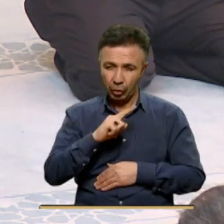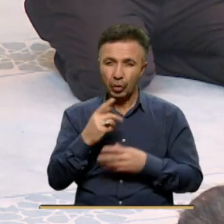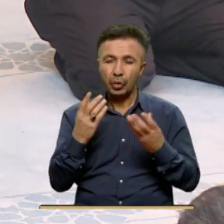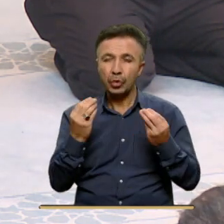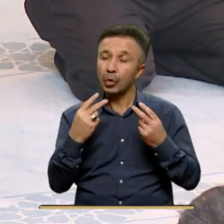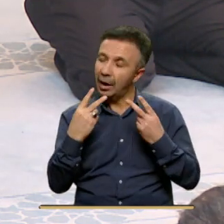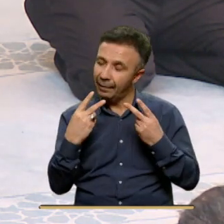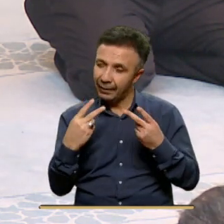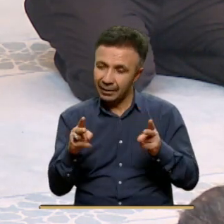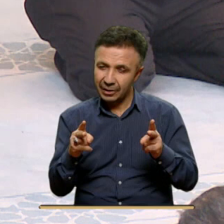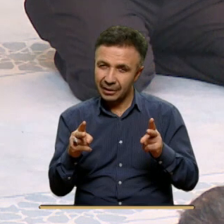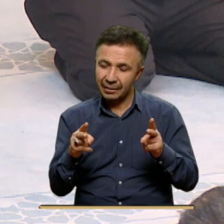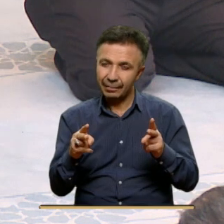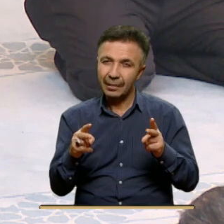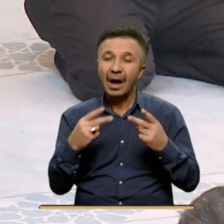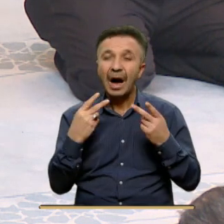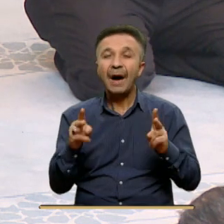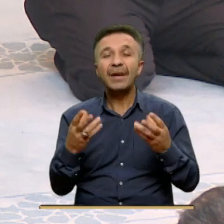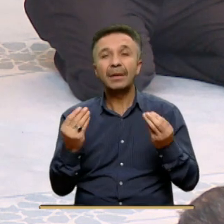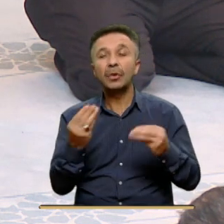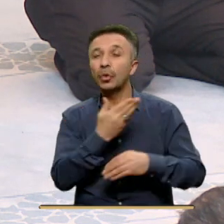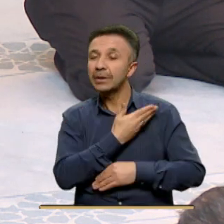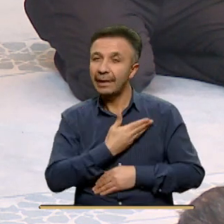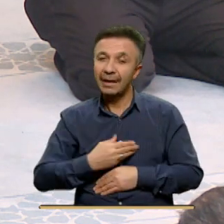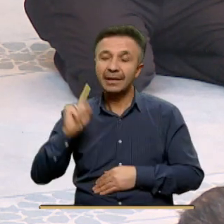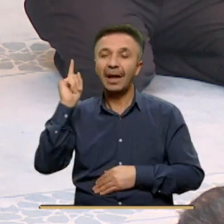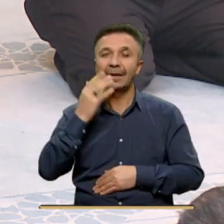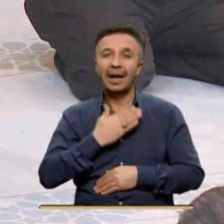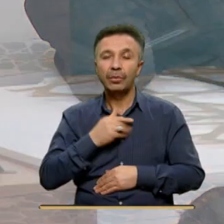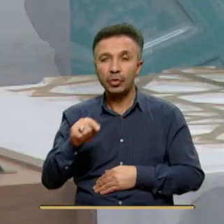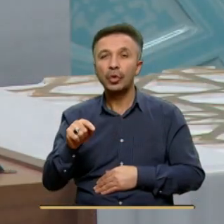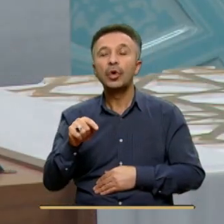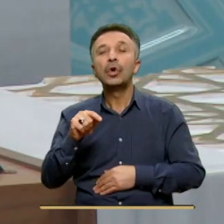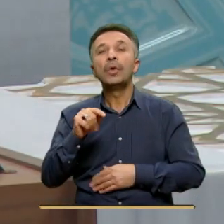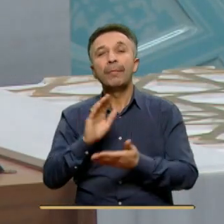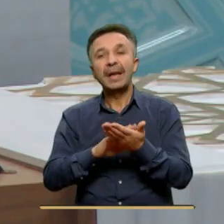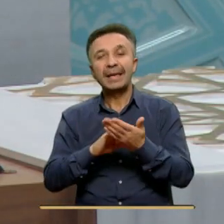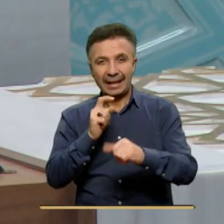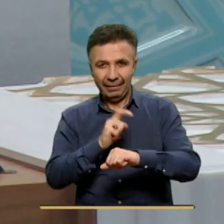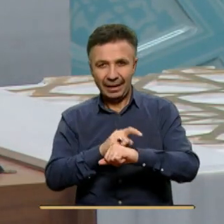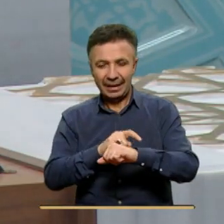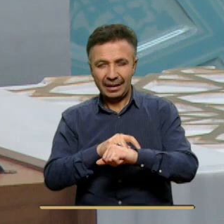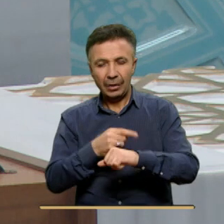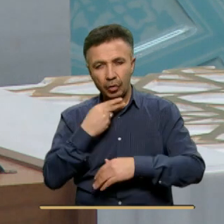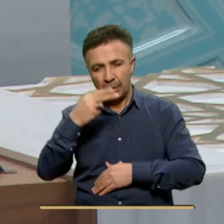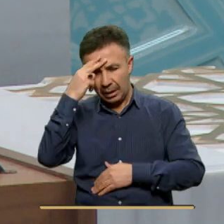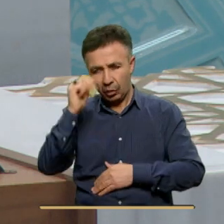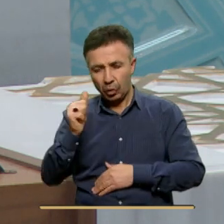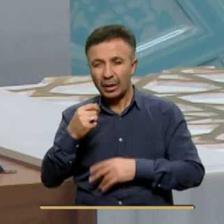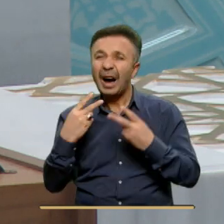çok affedicisin, affetmeyi de çok sevensin. Şu mübarek vakitte bizleri affeyle